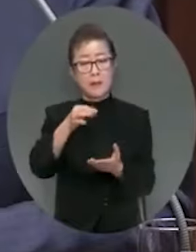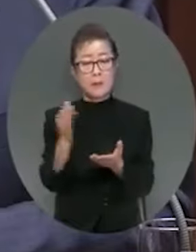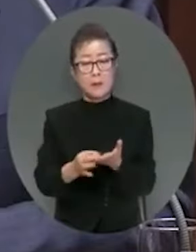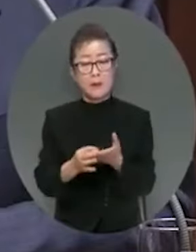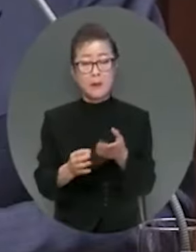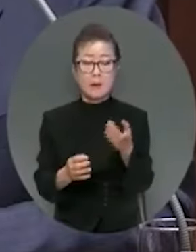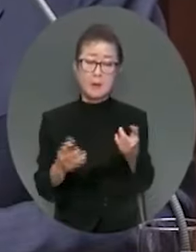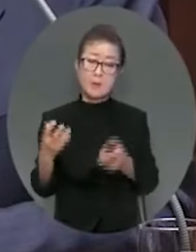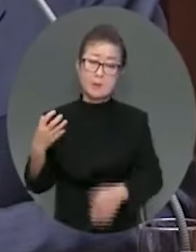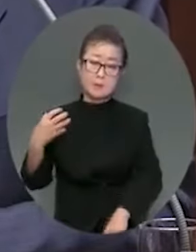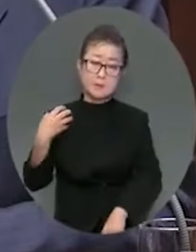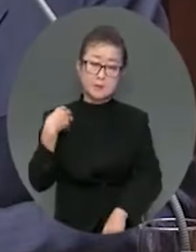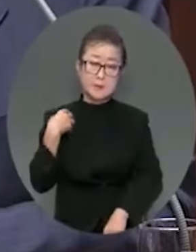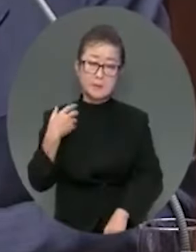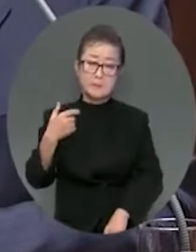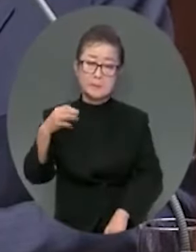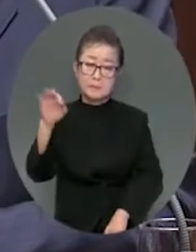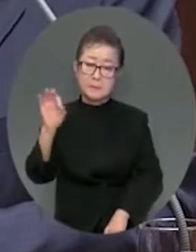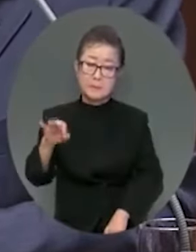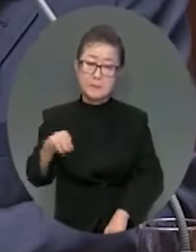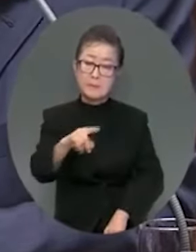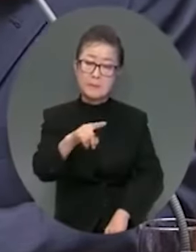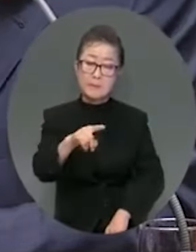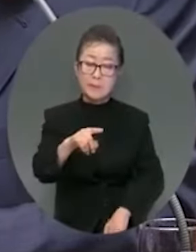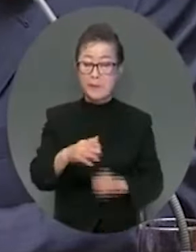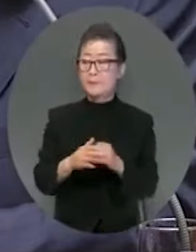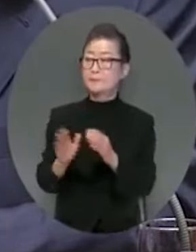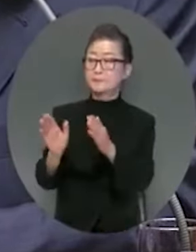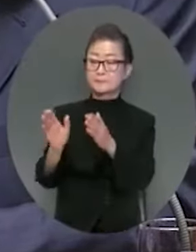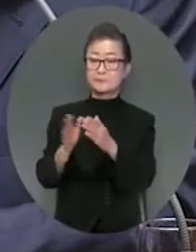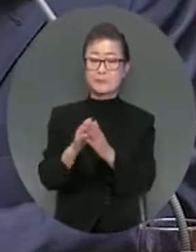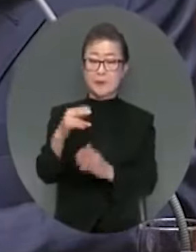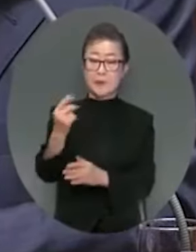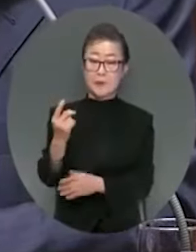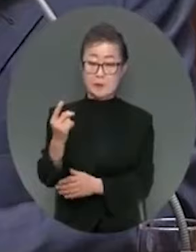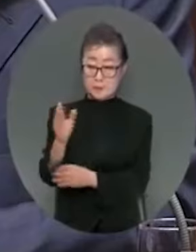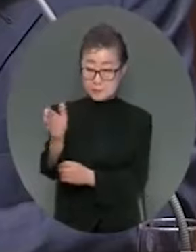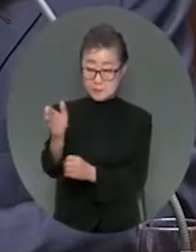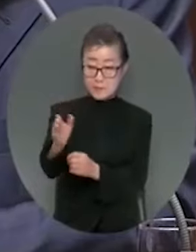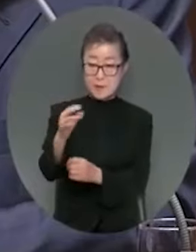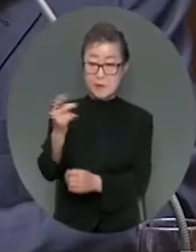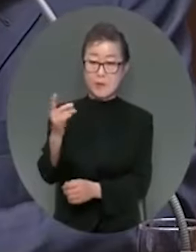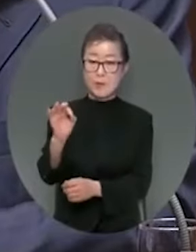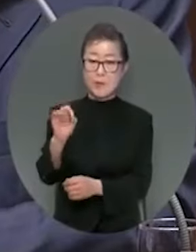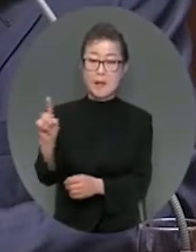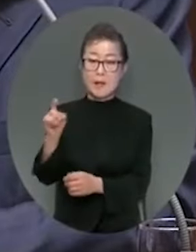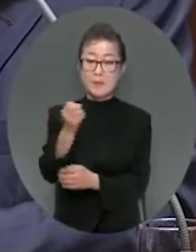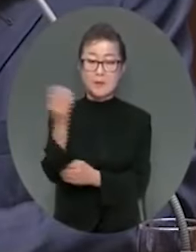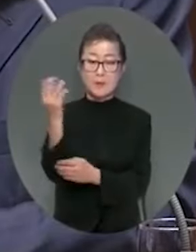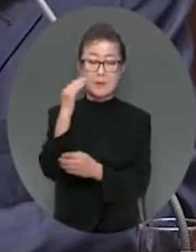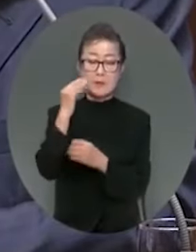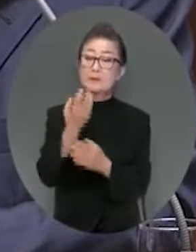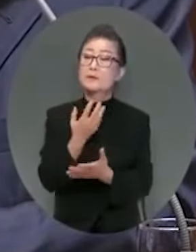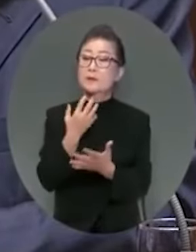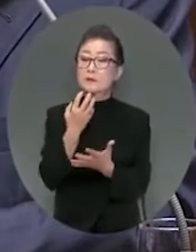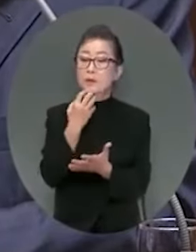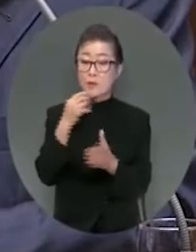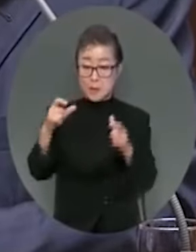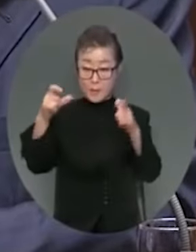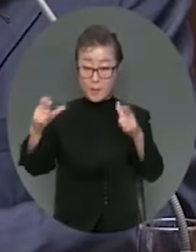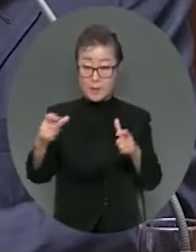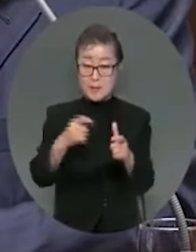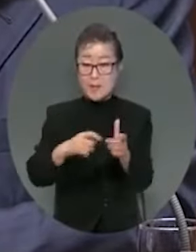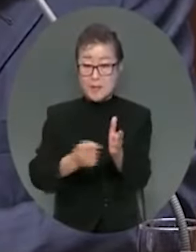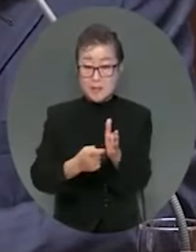거예요. 의원님, 동아일보 23년 3월 28일 서울 한복판에서 응급실